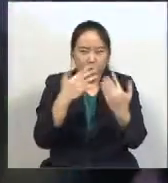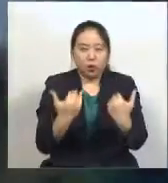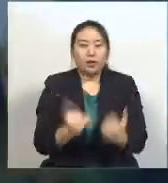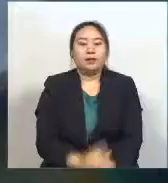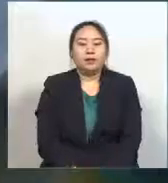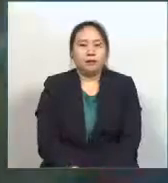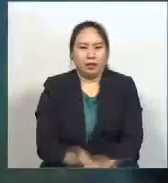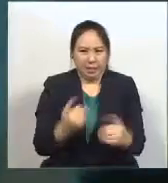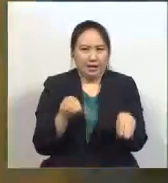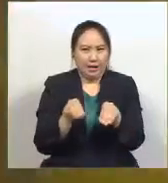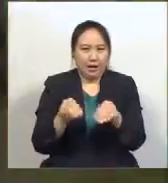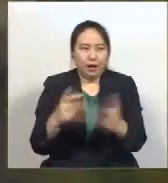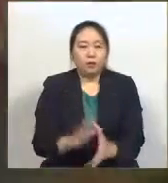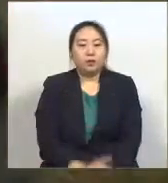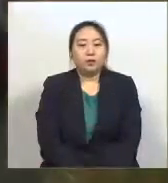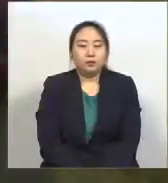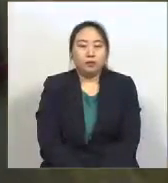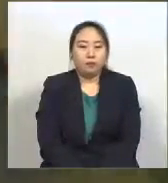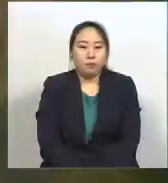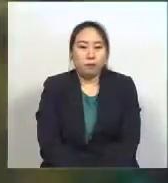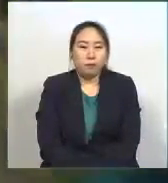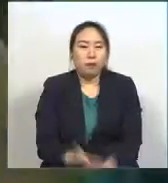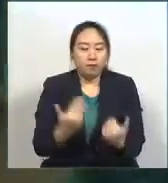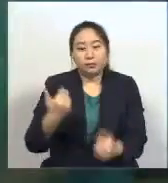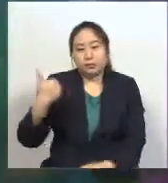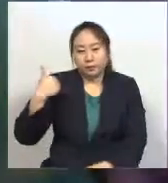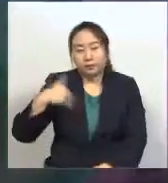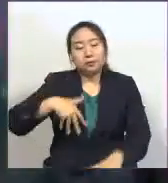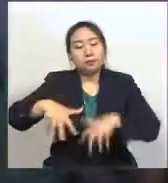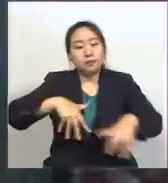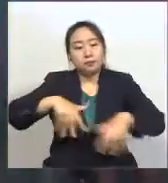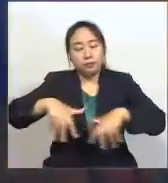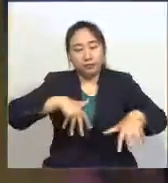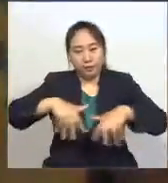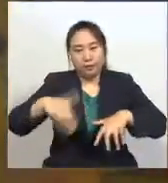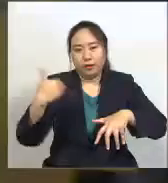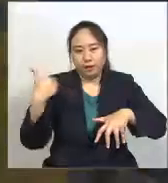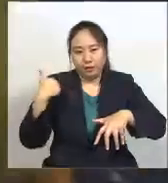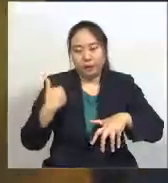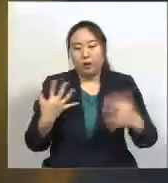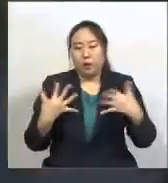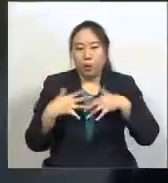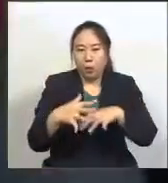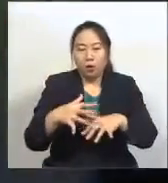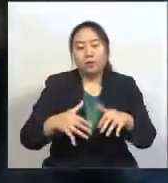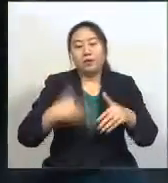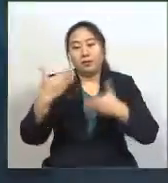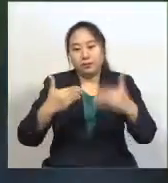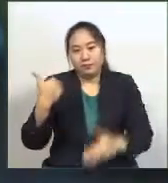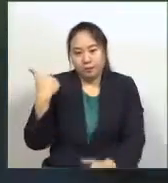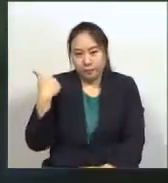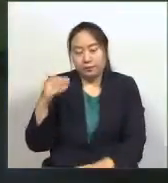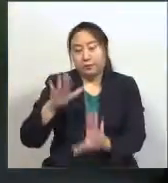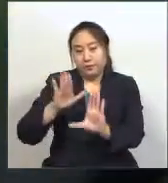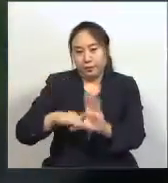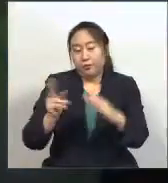องค่ะก็ใกล้แล้วนะคะและระหว่างทางค่ะมีประชาชนจำนวนมากเดินทางมาเข้าร่วมกิจกรรมและก็ม